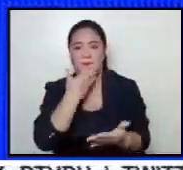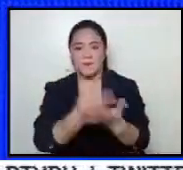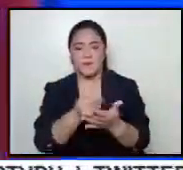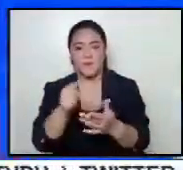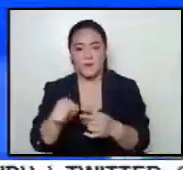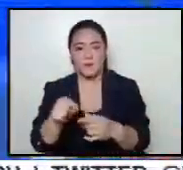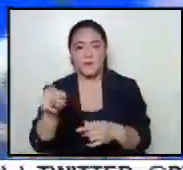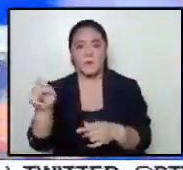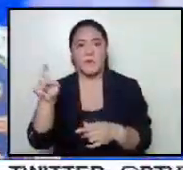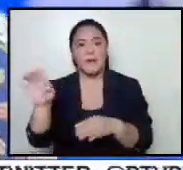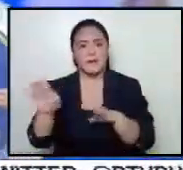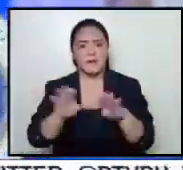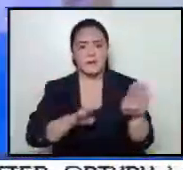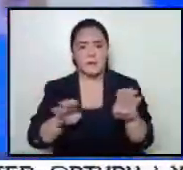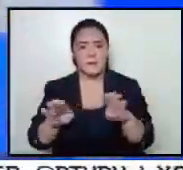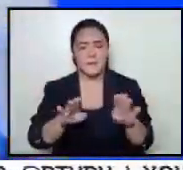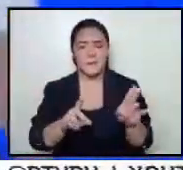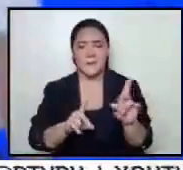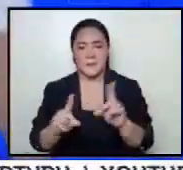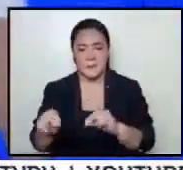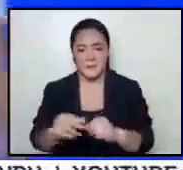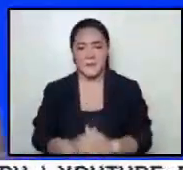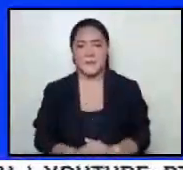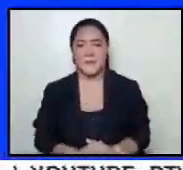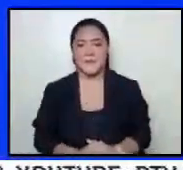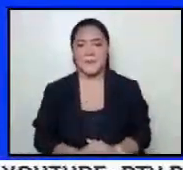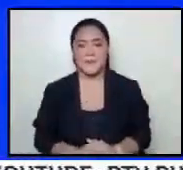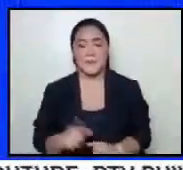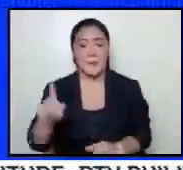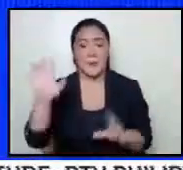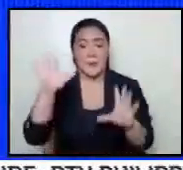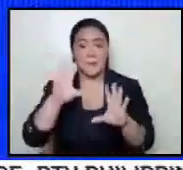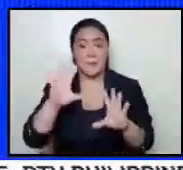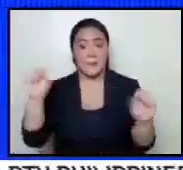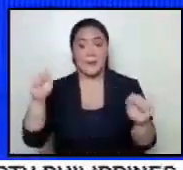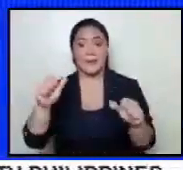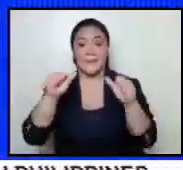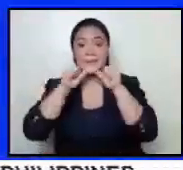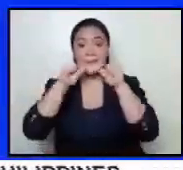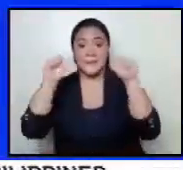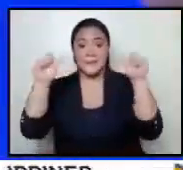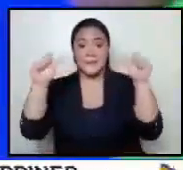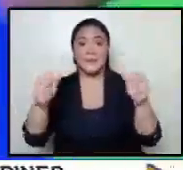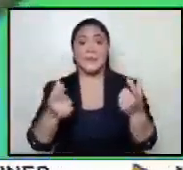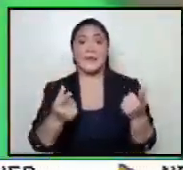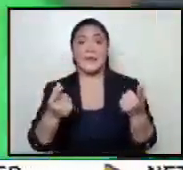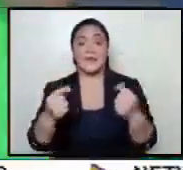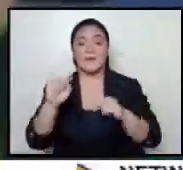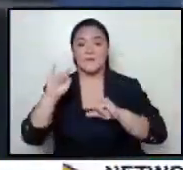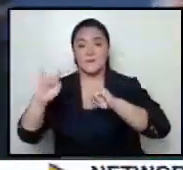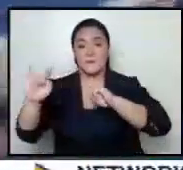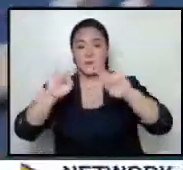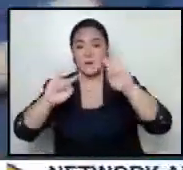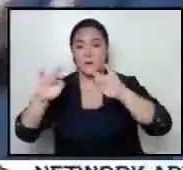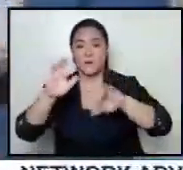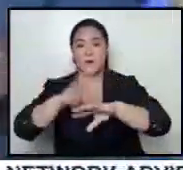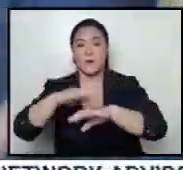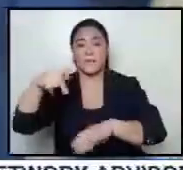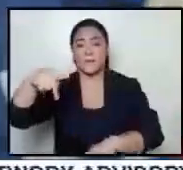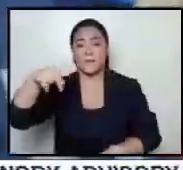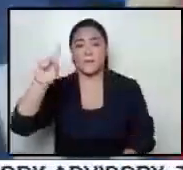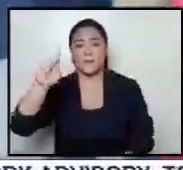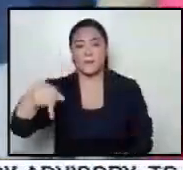behave. Sinabi ito ng presidente nang pangunahan niya ang campaign rally ng kanyang partidong PDP Laban